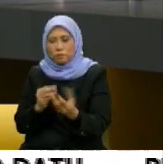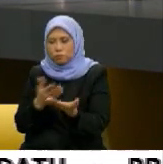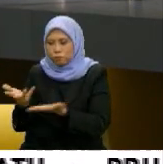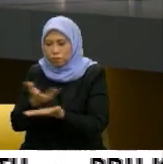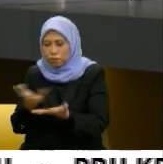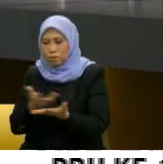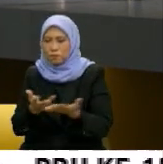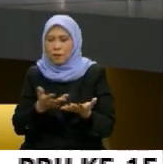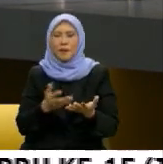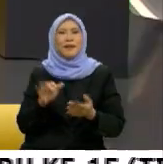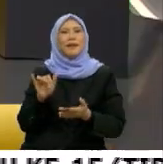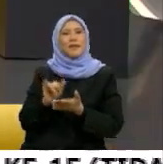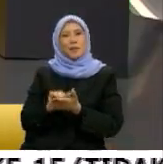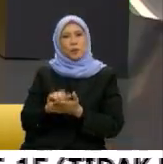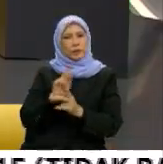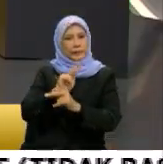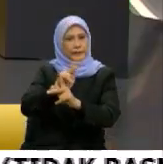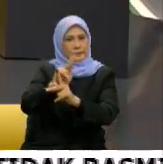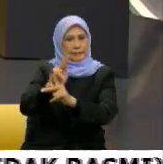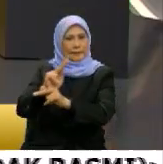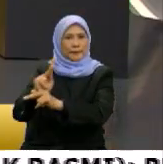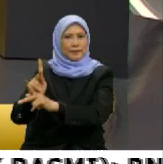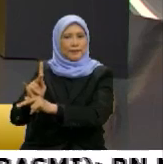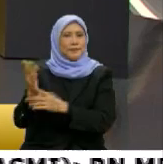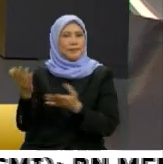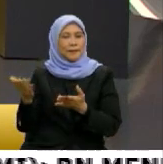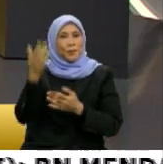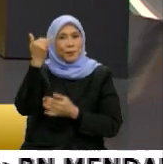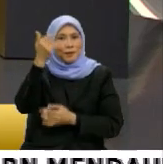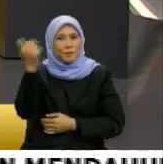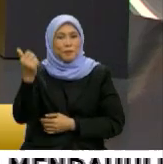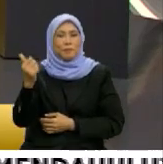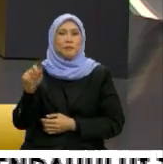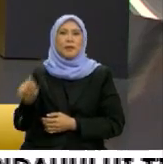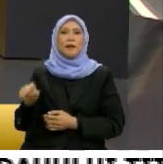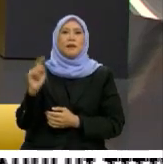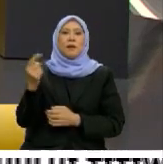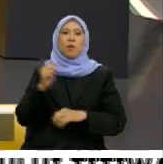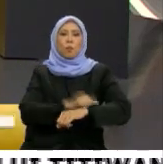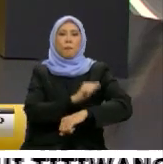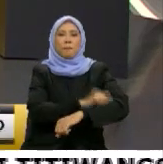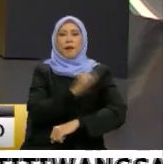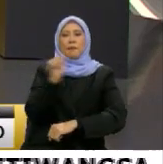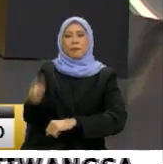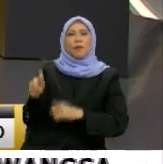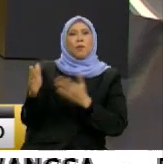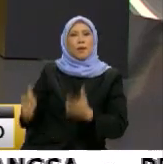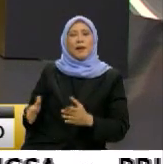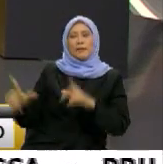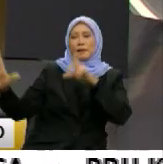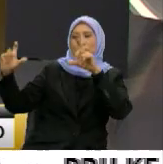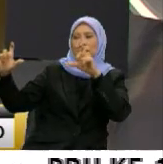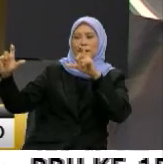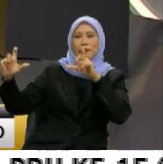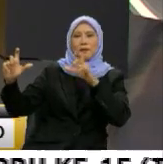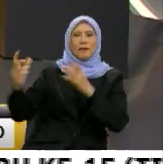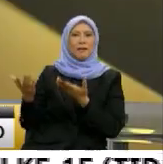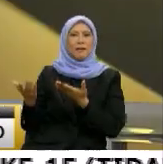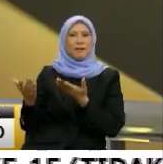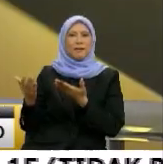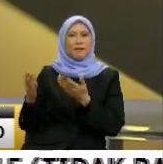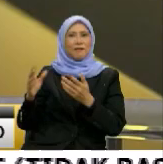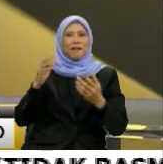jati Sabah, mereka kata itu bah, harus hati-hati. Kadang-kadang mereka ni opak orang bah, pakai baju, bergambar, ambil